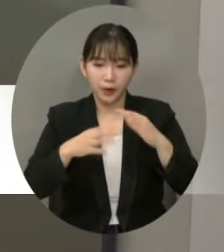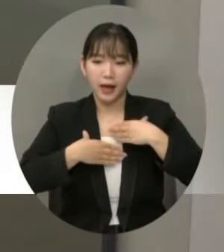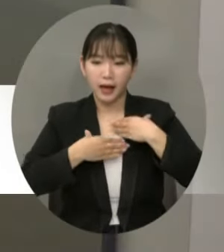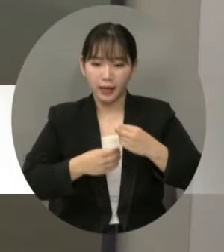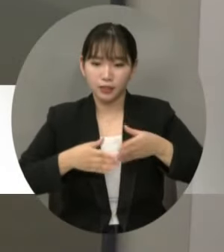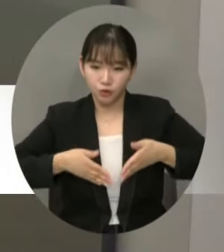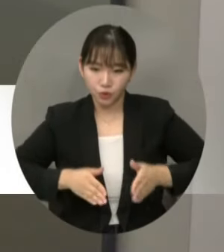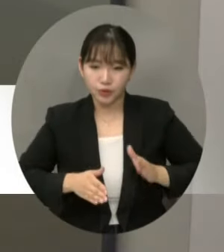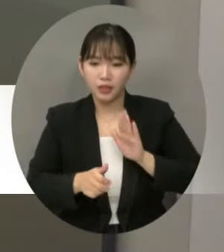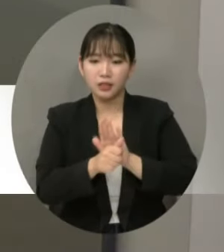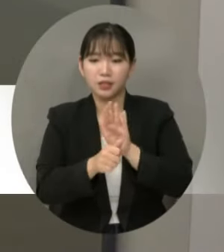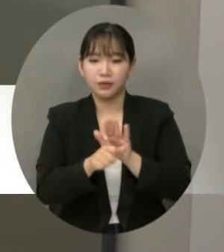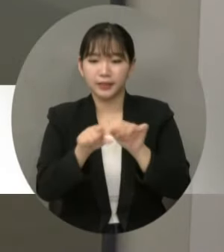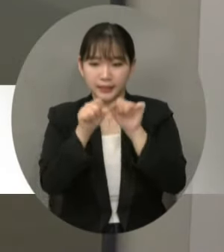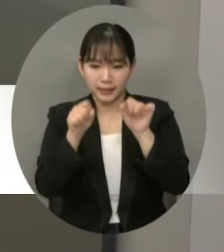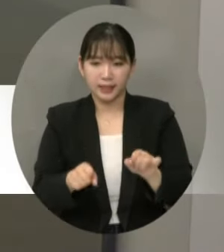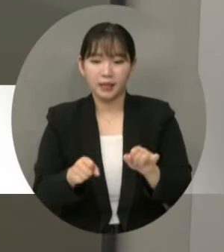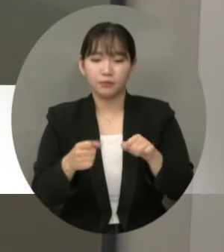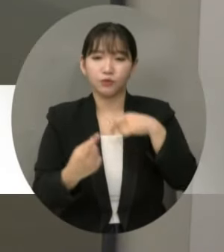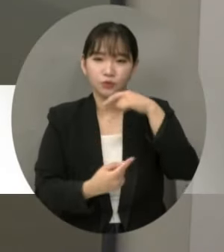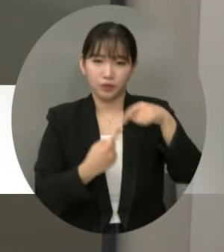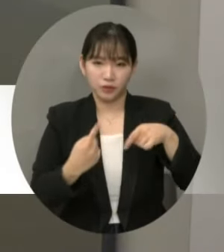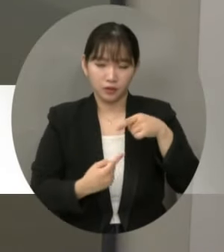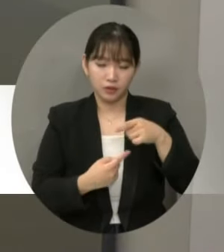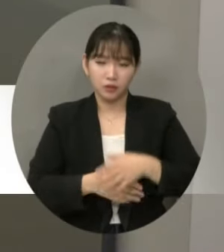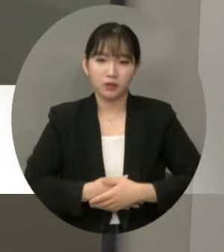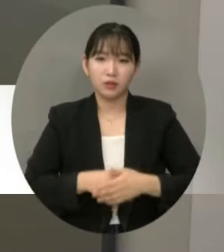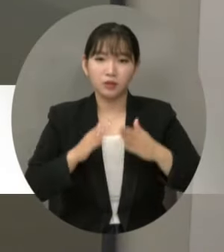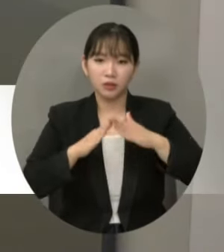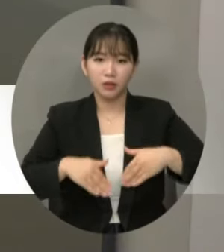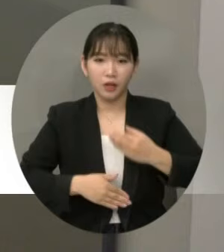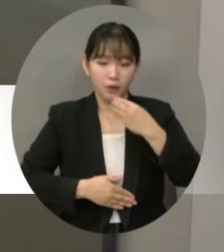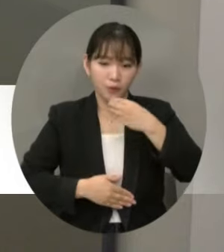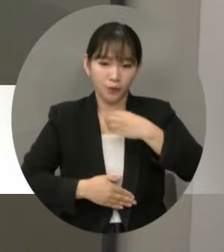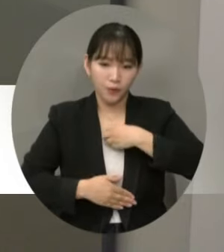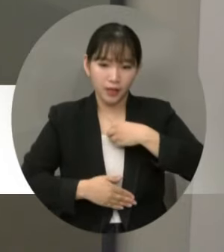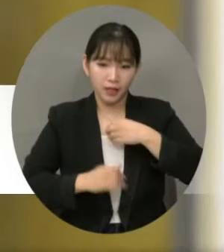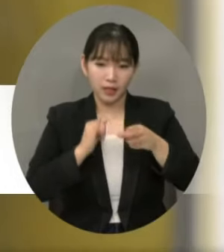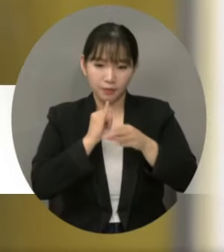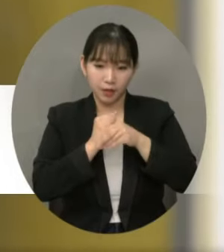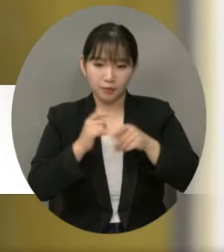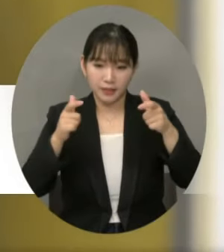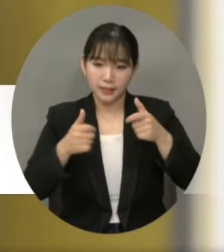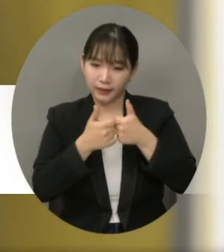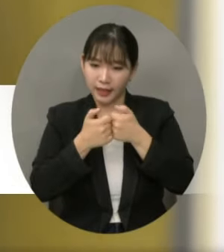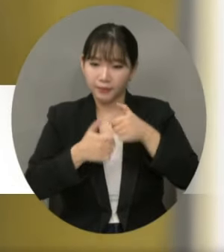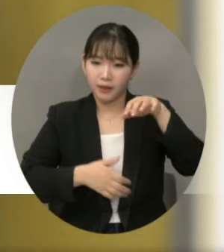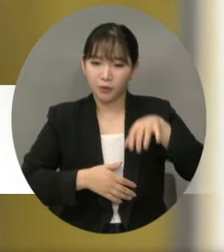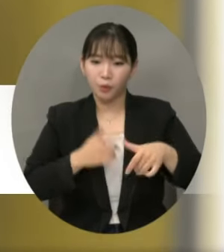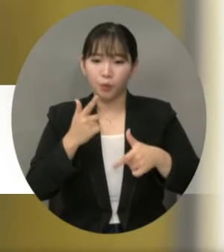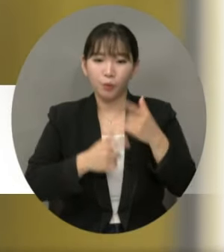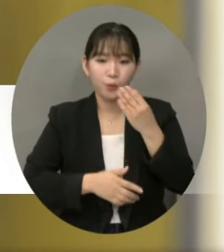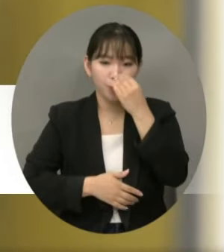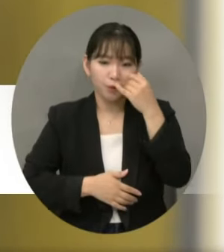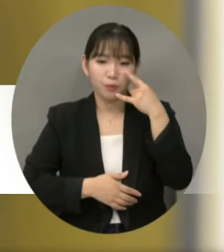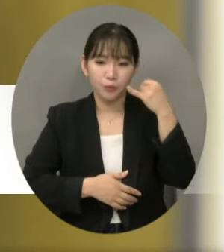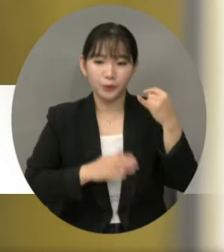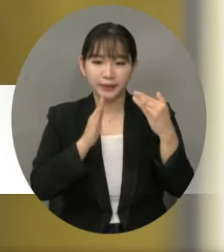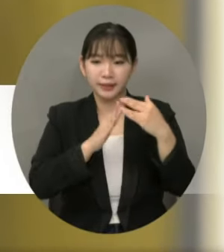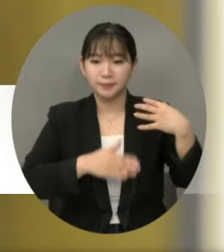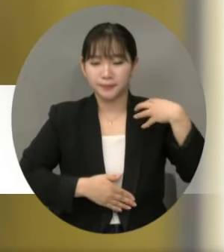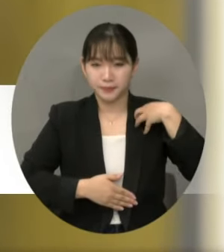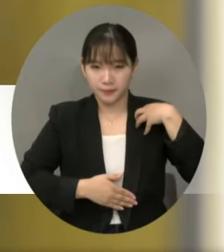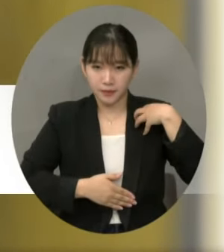안전 출산 지원 체계를 가동합니다. 전남 위기 임산부 지역 상담 기관은 목포 성무의 집이